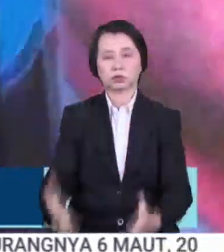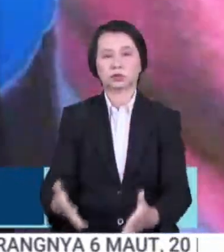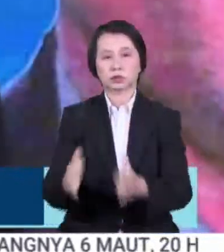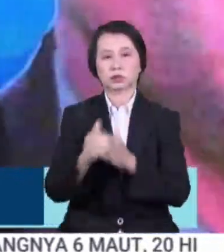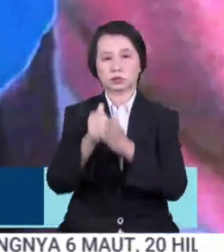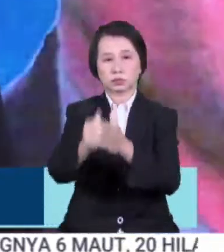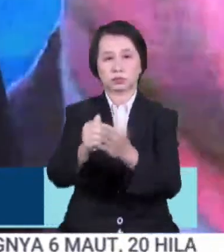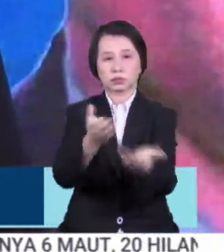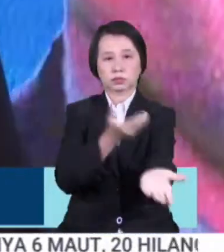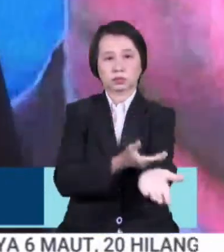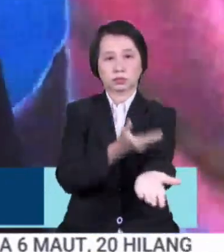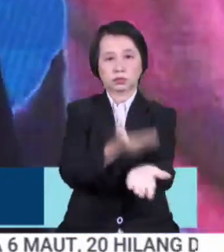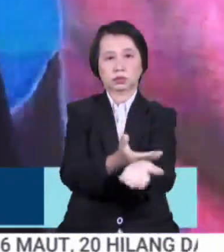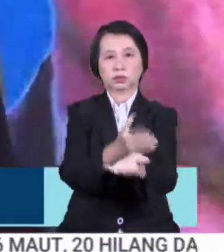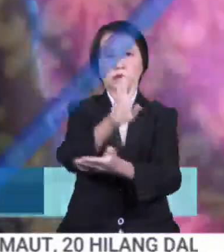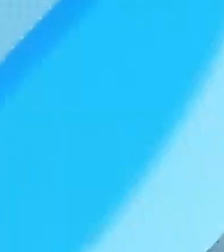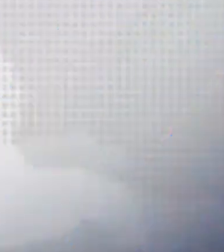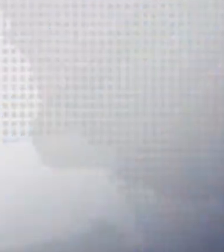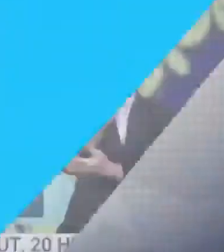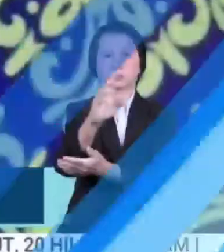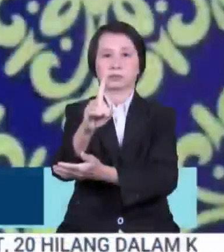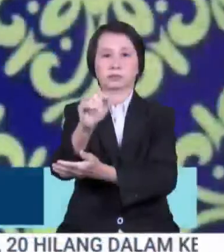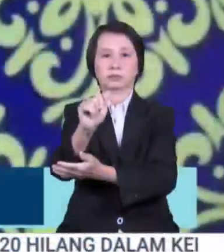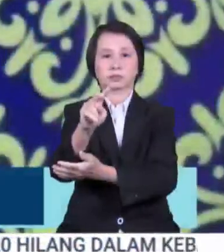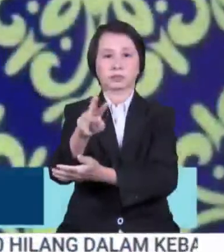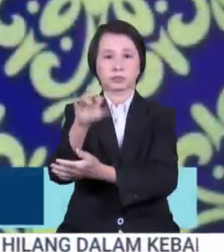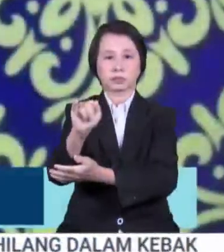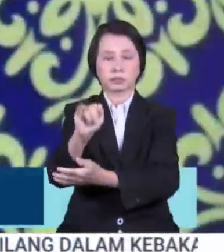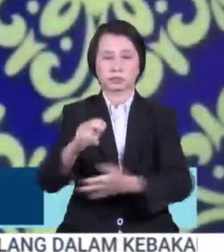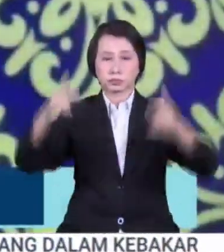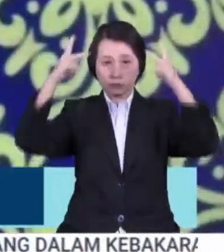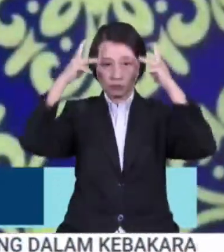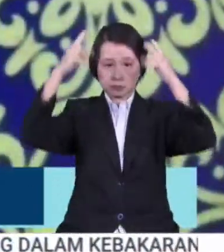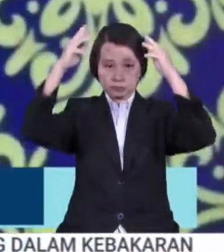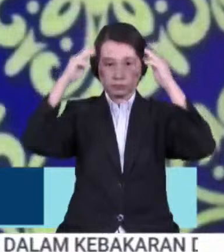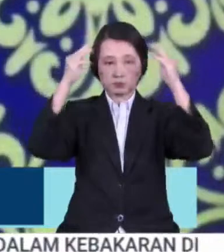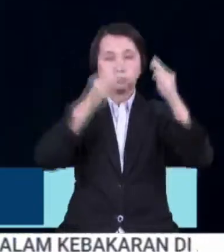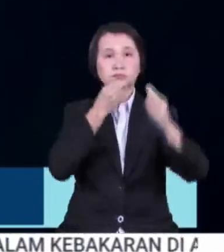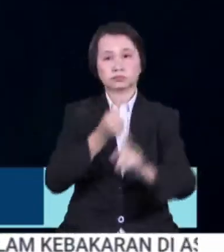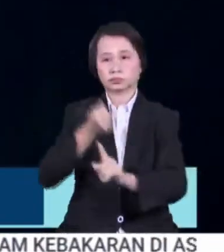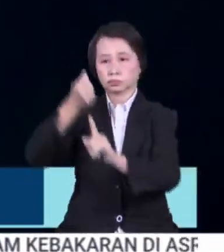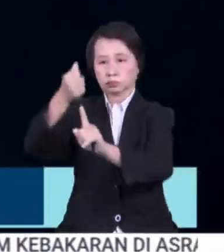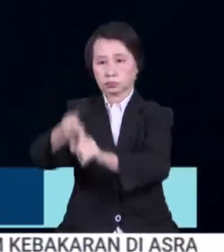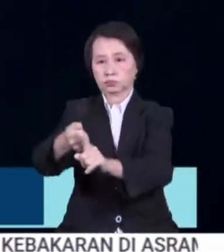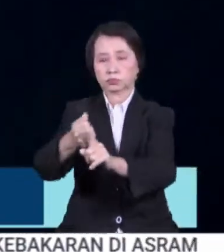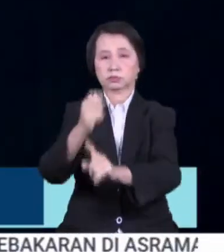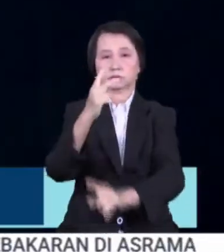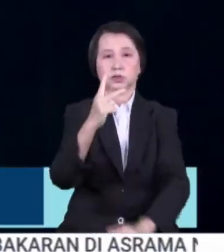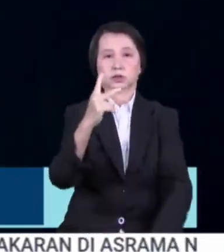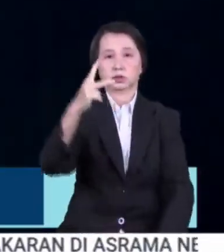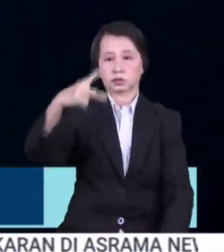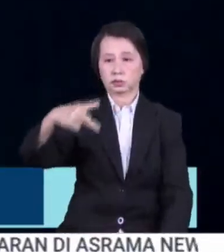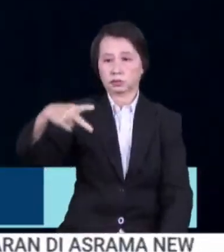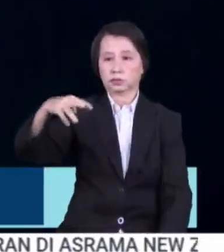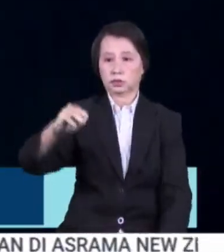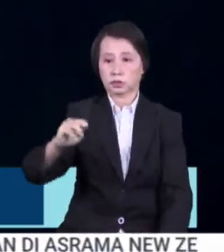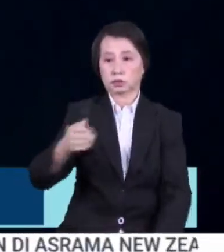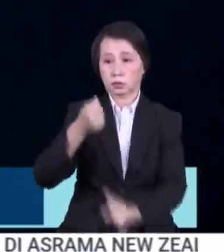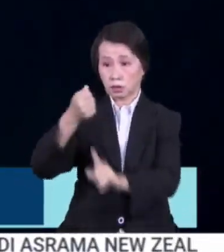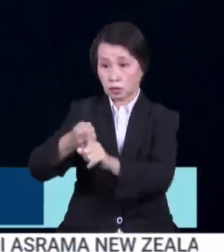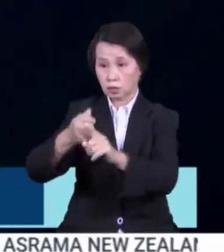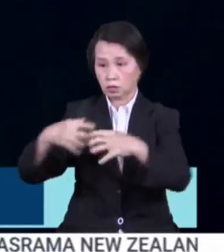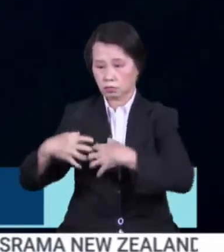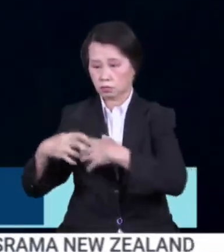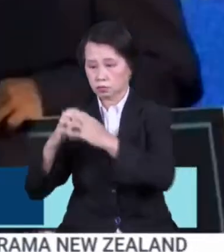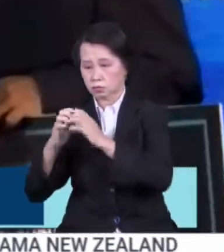Pemangkin Generasi Madani. Perdana Menteri Dato' Sri Anwar Ibrahim mengarahkan Kementerian Pendidikan Malaysia KPM untuk